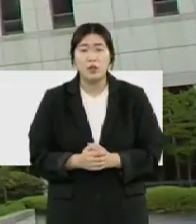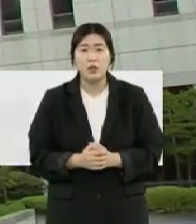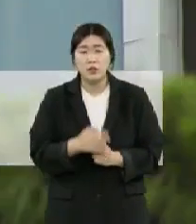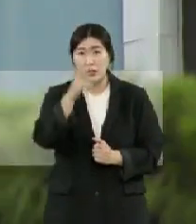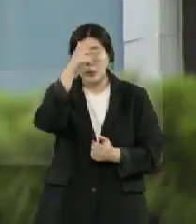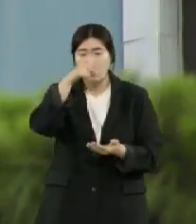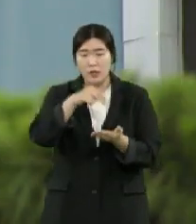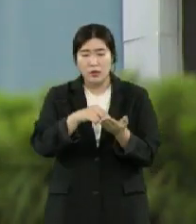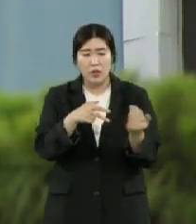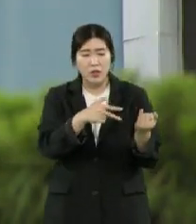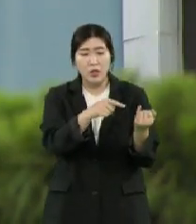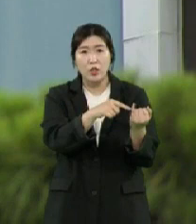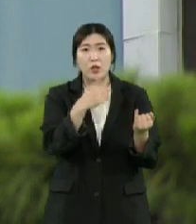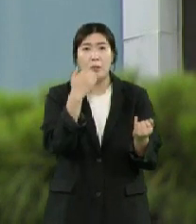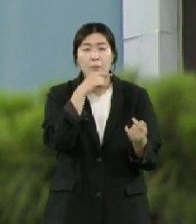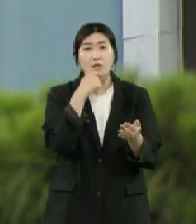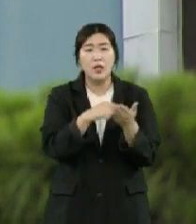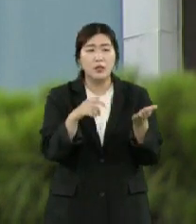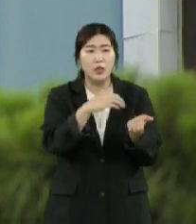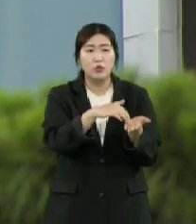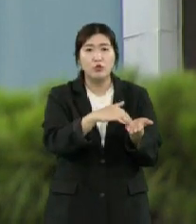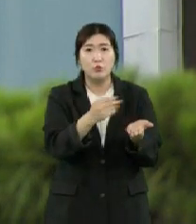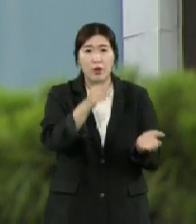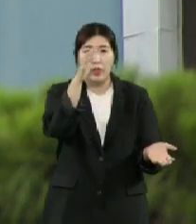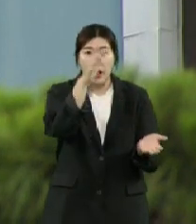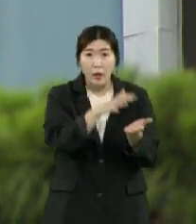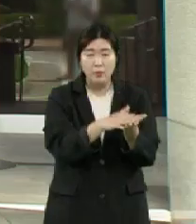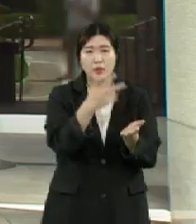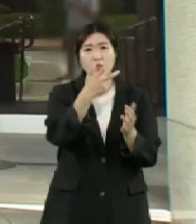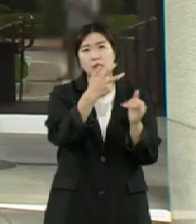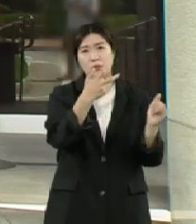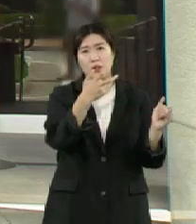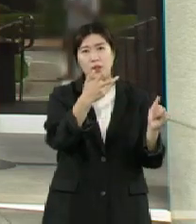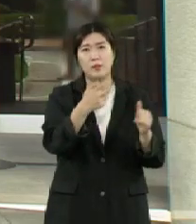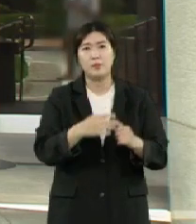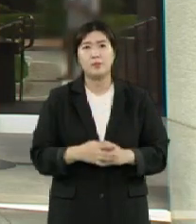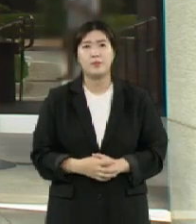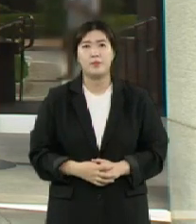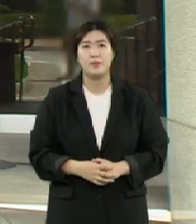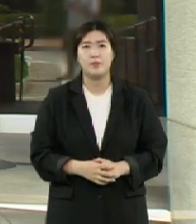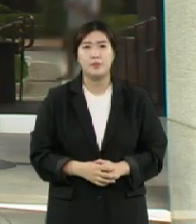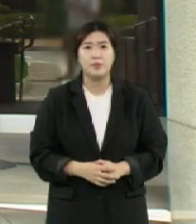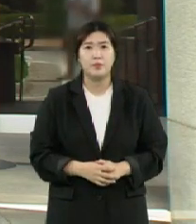검찰은 피해자가 5명 추가로 확인돼 모두 이름 명으로 늘었다고 밝혔습니다